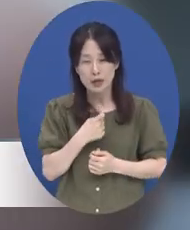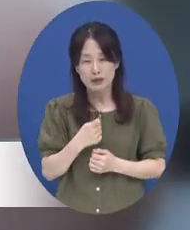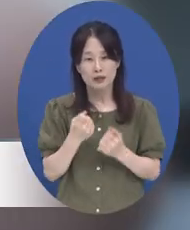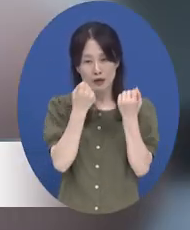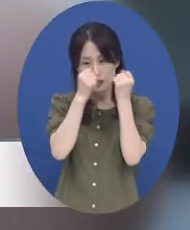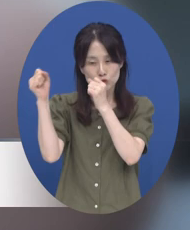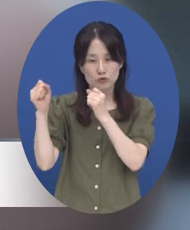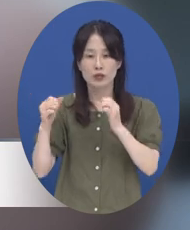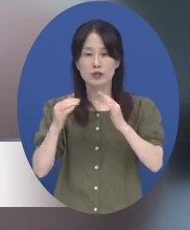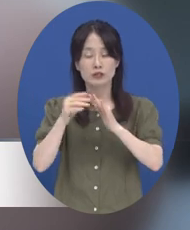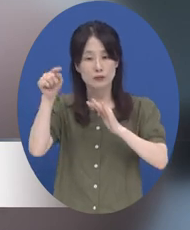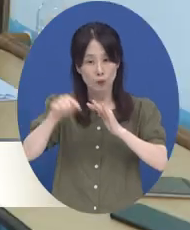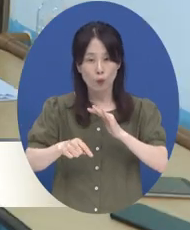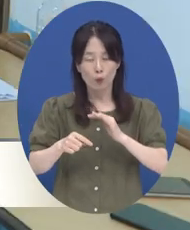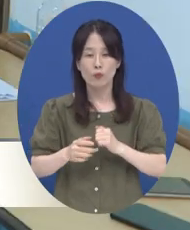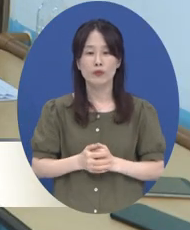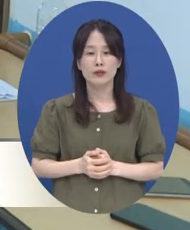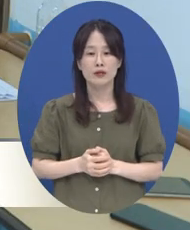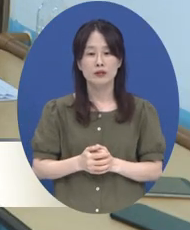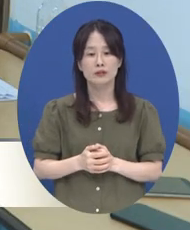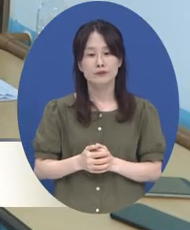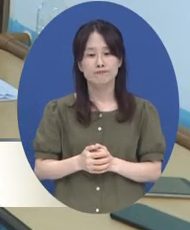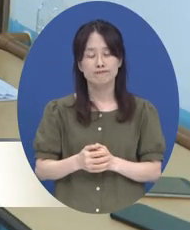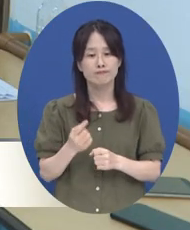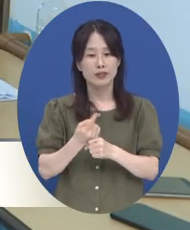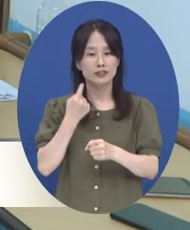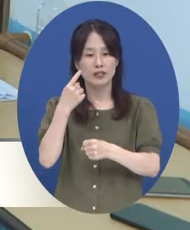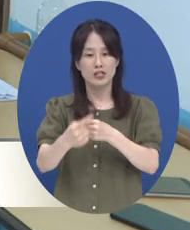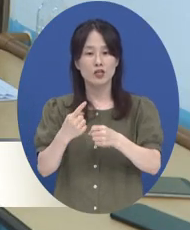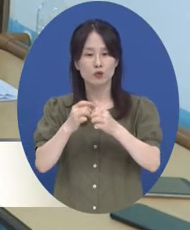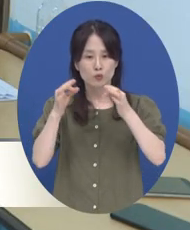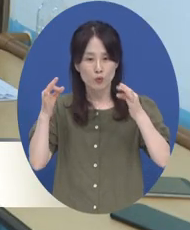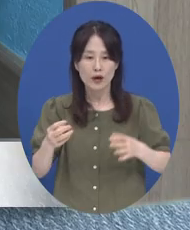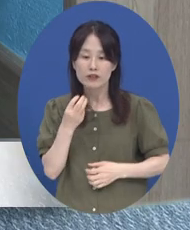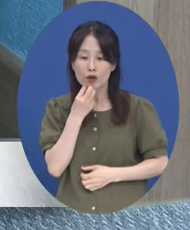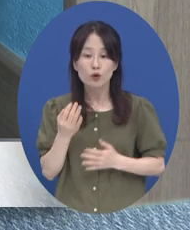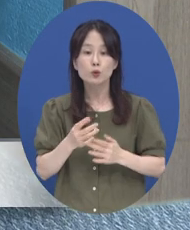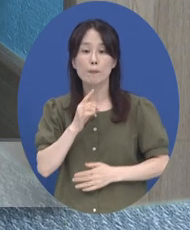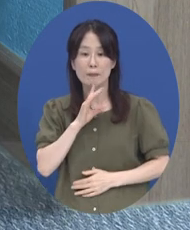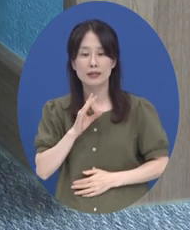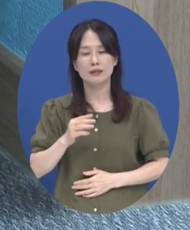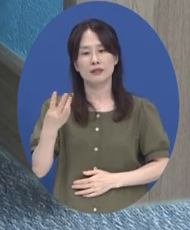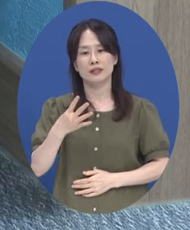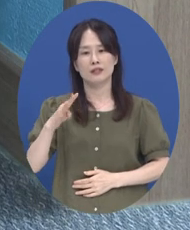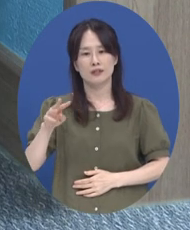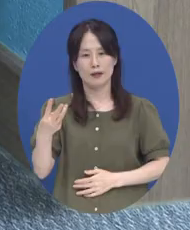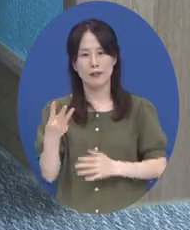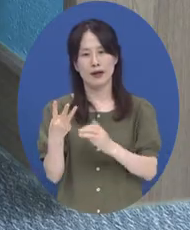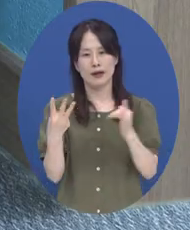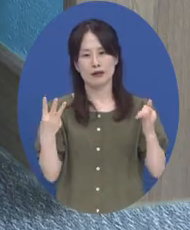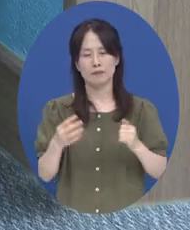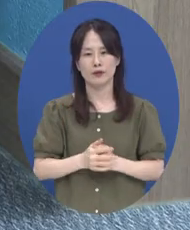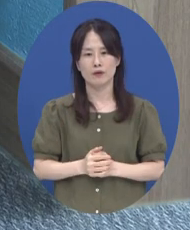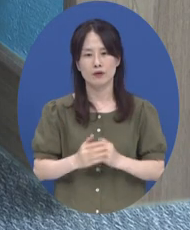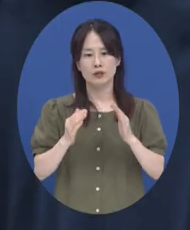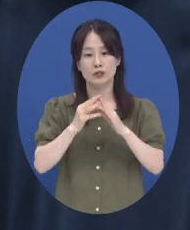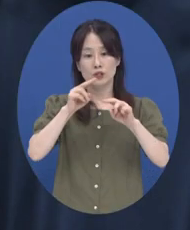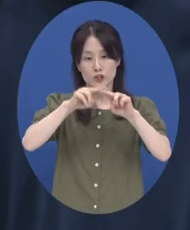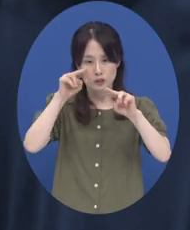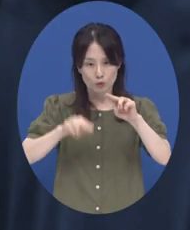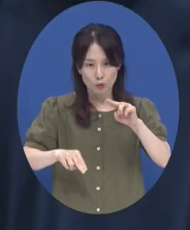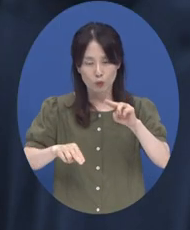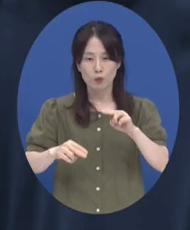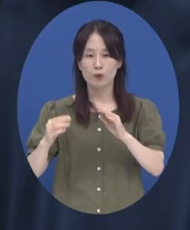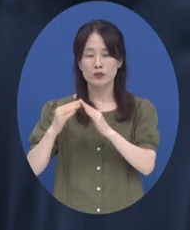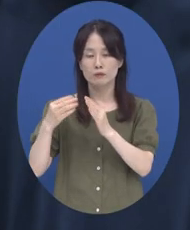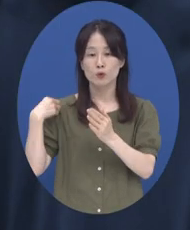시설을 찾은 청소년은 작년 안에 경기도의 만 4천 3백여 명 이들 중 시설 퇴소 가정으로